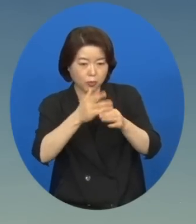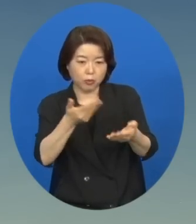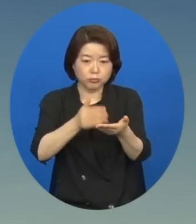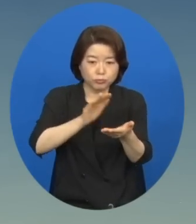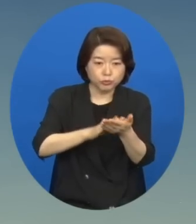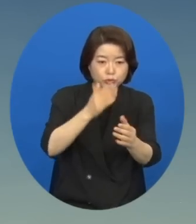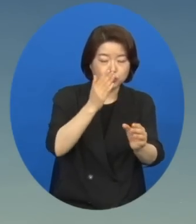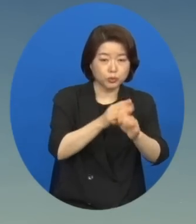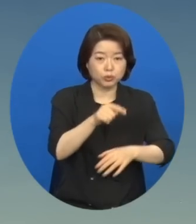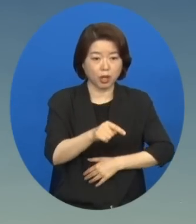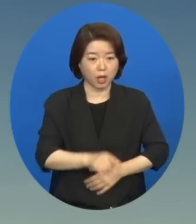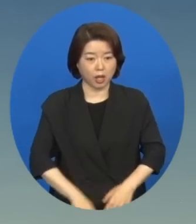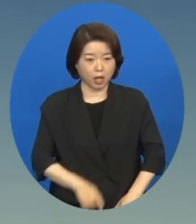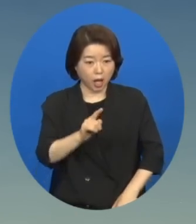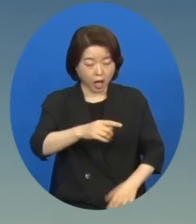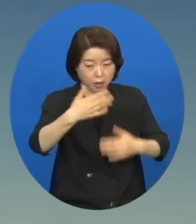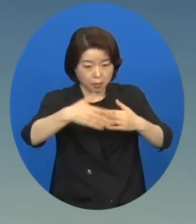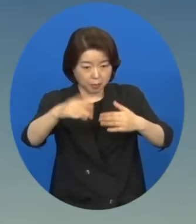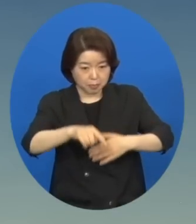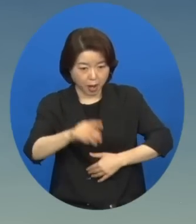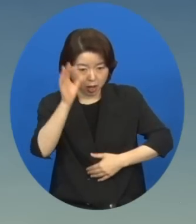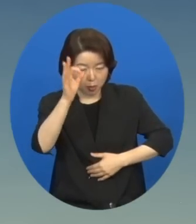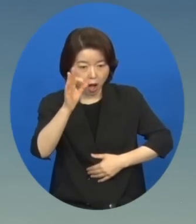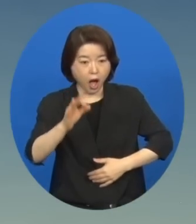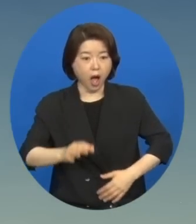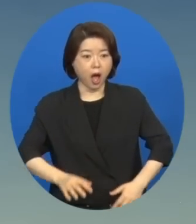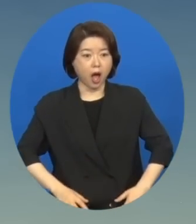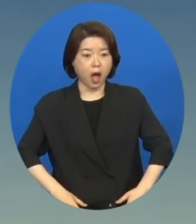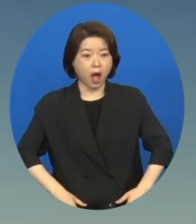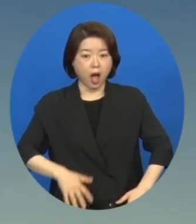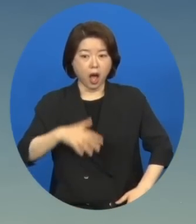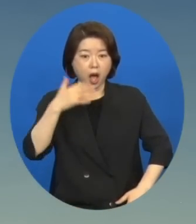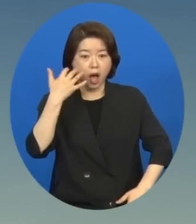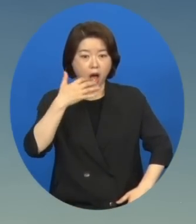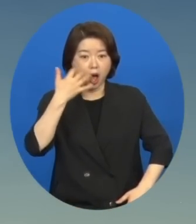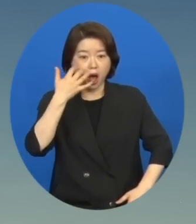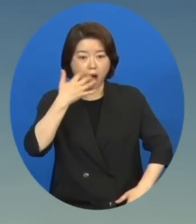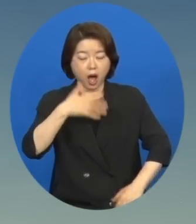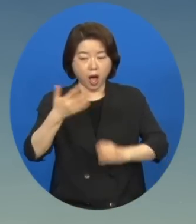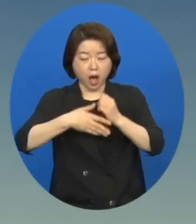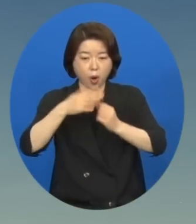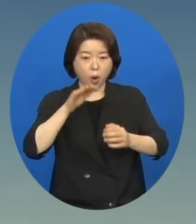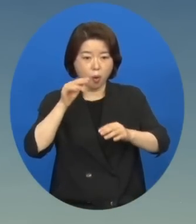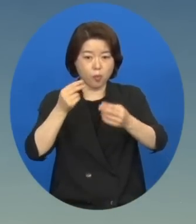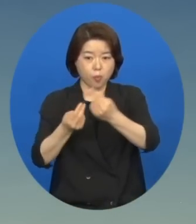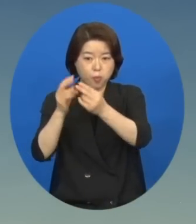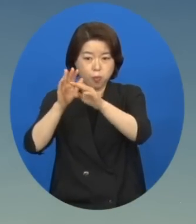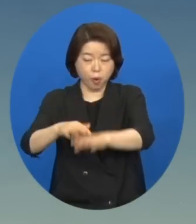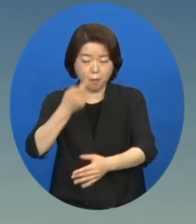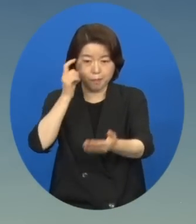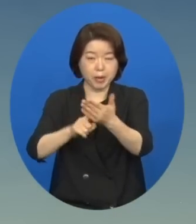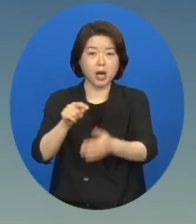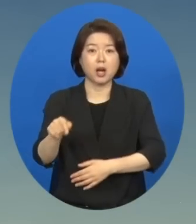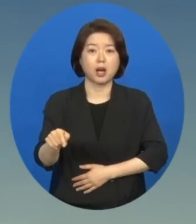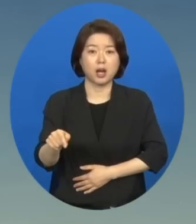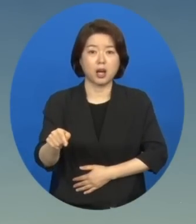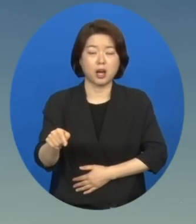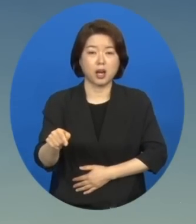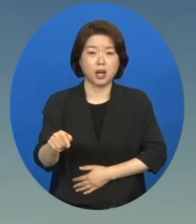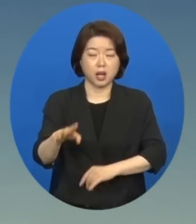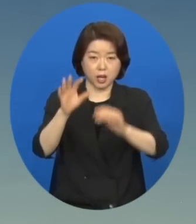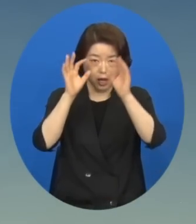수리하다가 한 폴더 안에 수백 장의 음란 사진이 저장되어 있다는 것을 발견하고